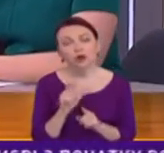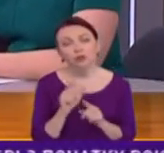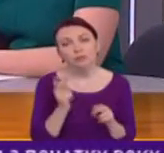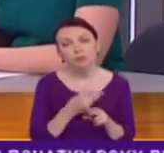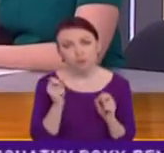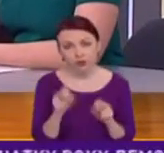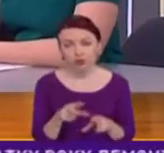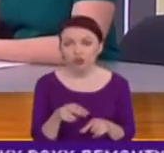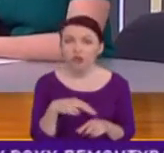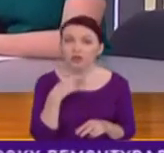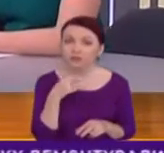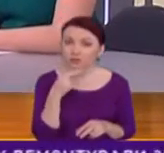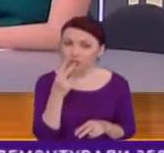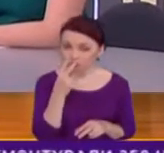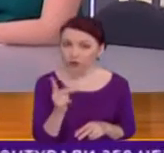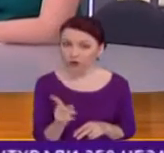Ви зверніть увагу, що